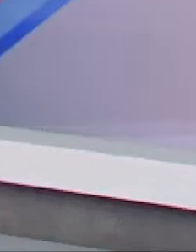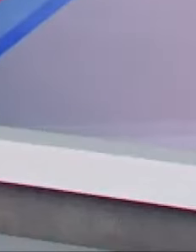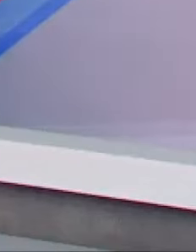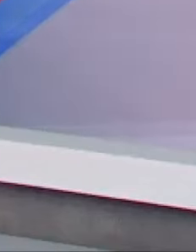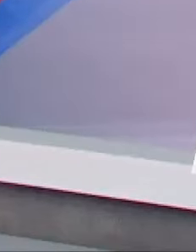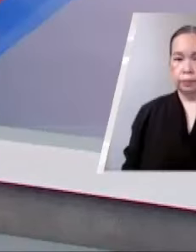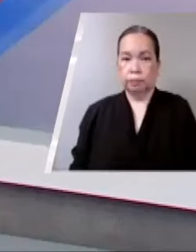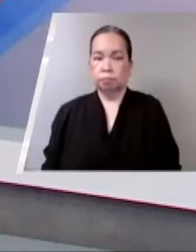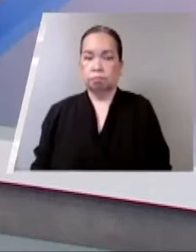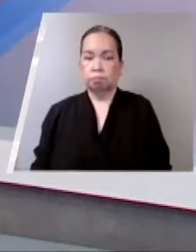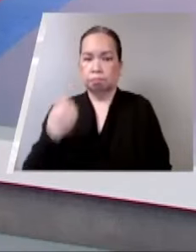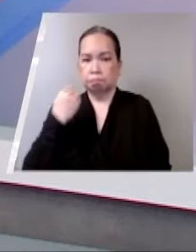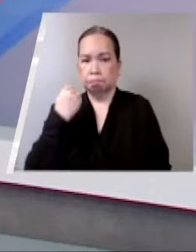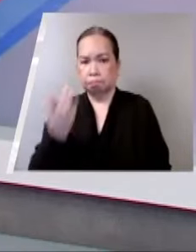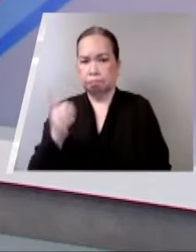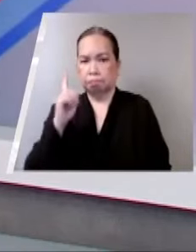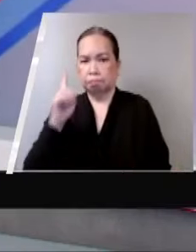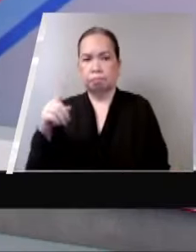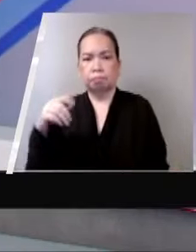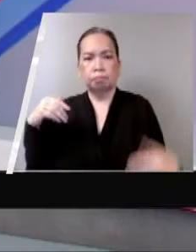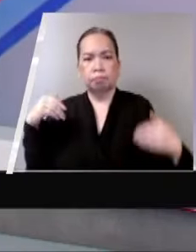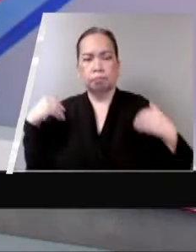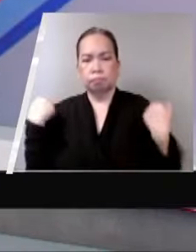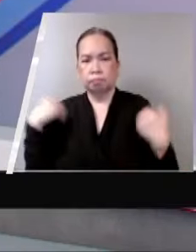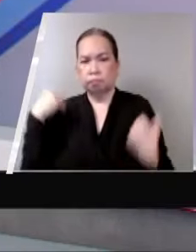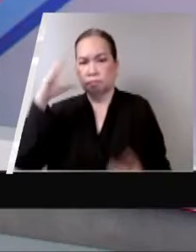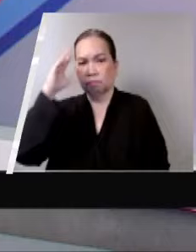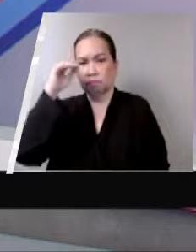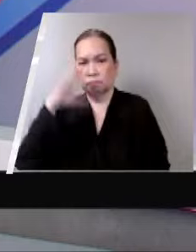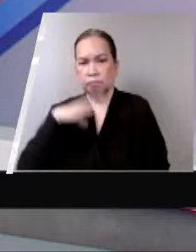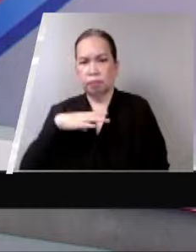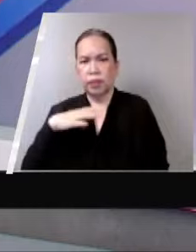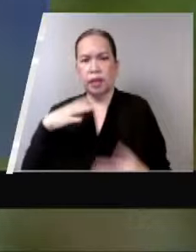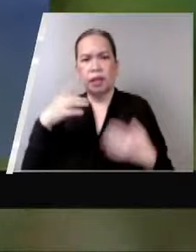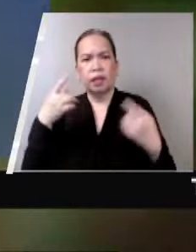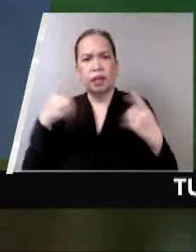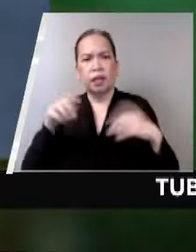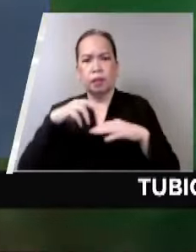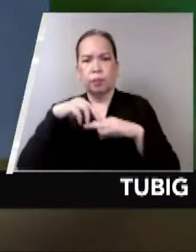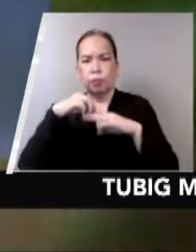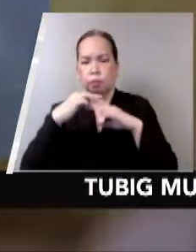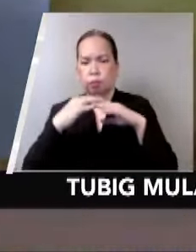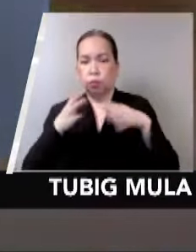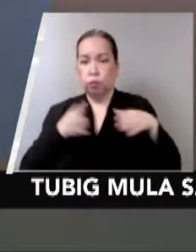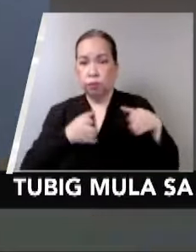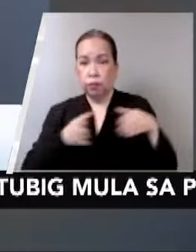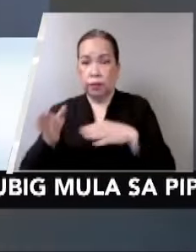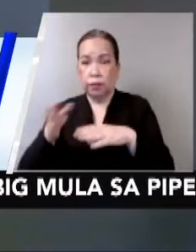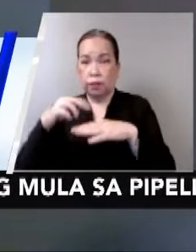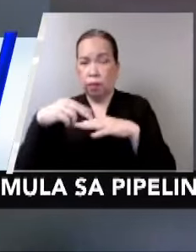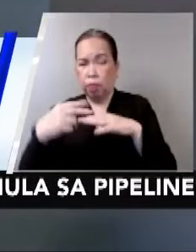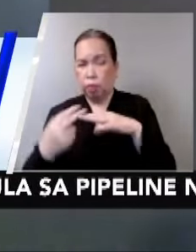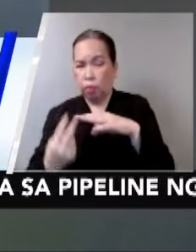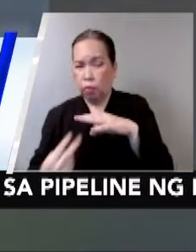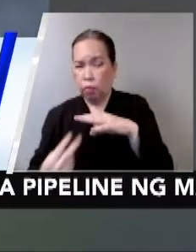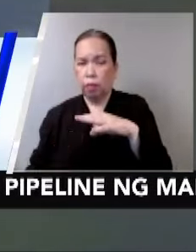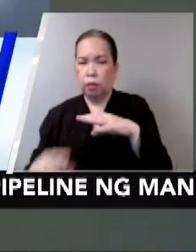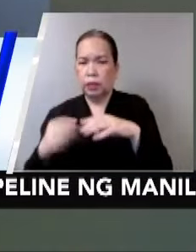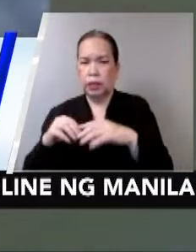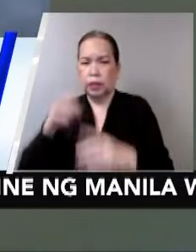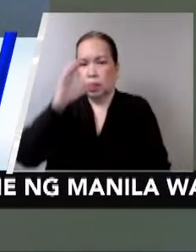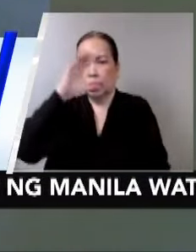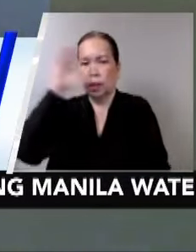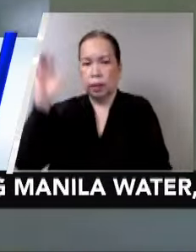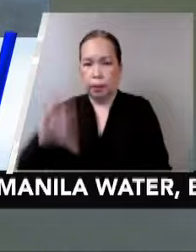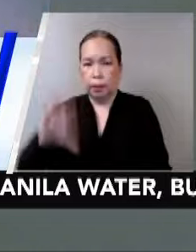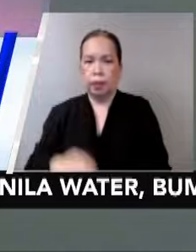Patay ang isang binatilyo matapos malunod sa isang ilog sa Calamba, Laguna. Pasado launa ng hapon kahapon nang magkayayaan ang 14 anyos na biktima